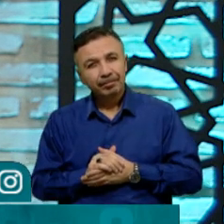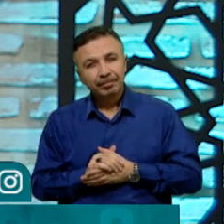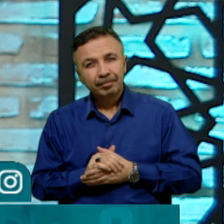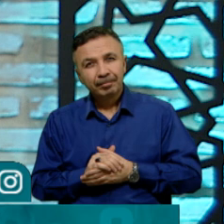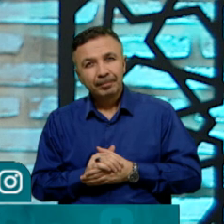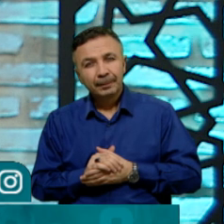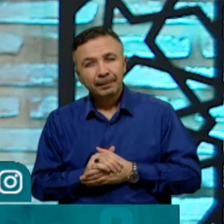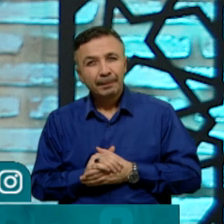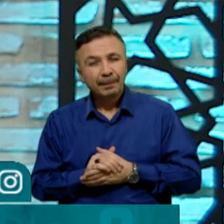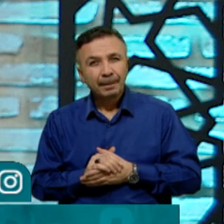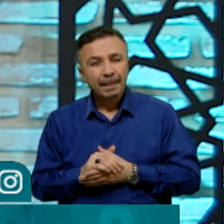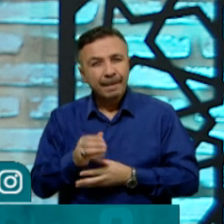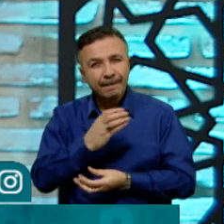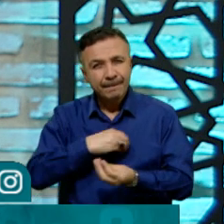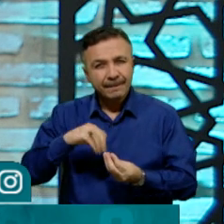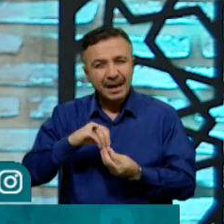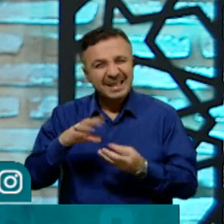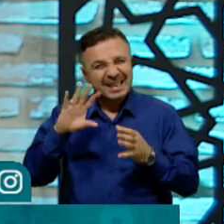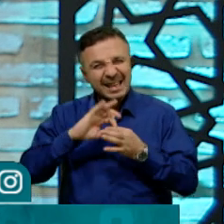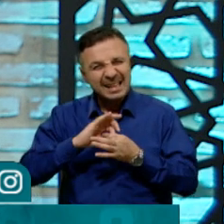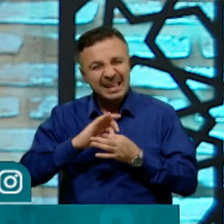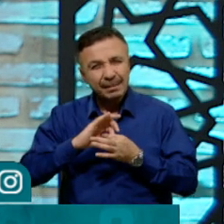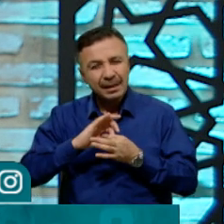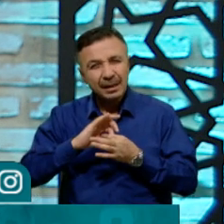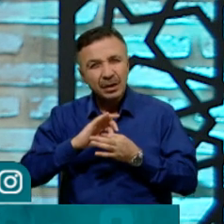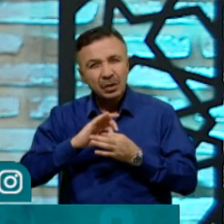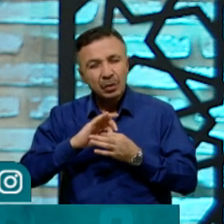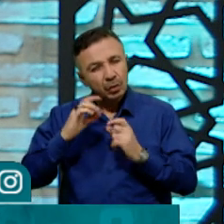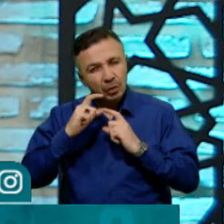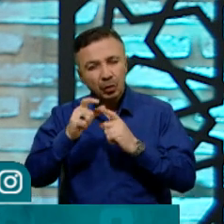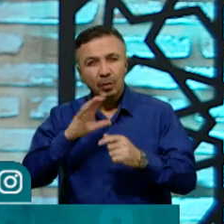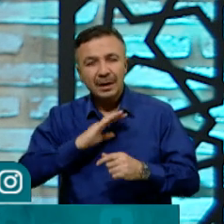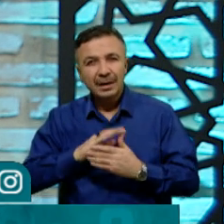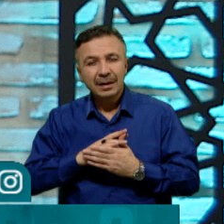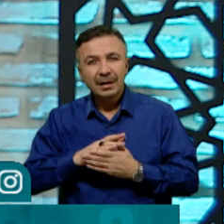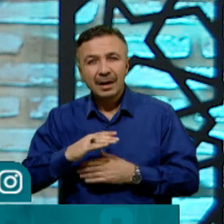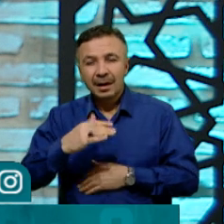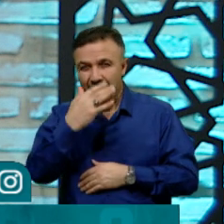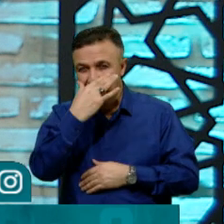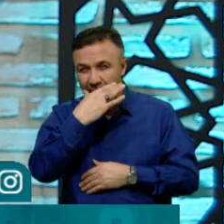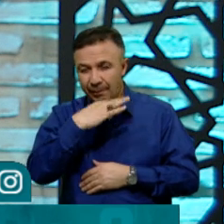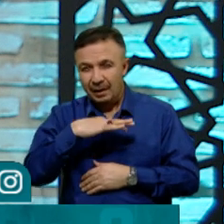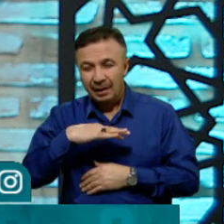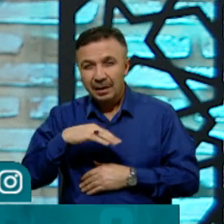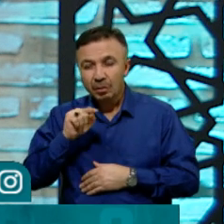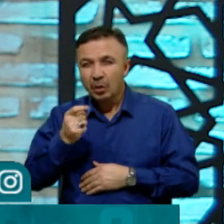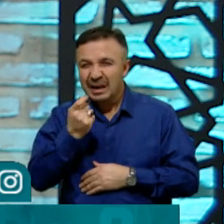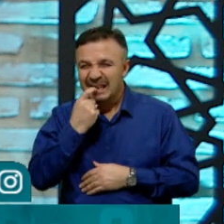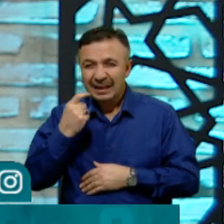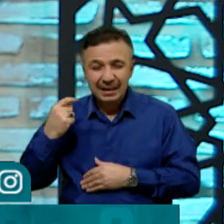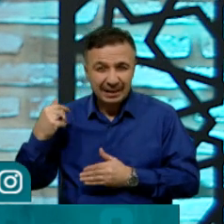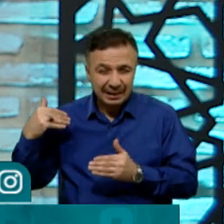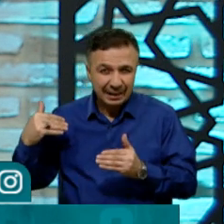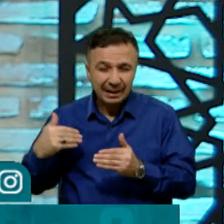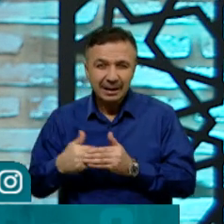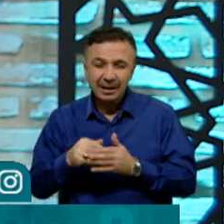bir faizli olay ile ilgili bir soru soracaktım emekliyiz ise bu yaşımıza kadar da böyle bir